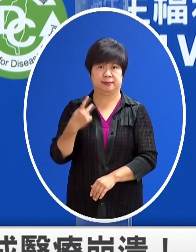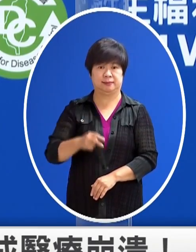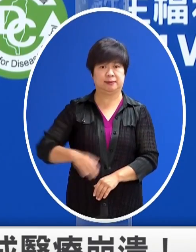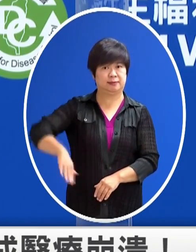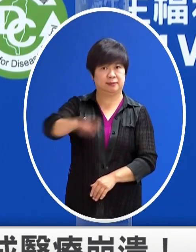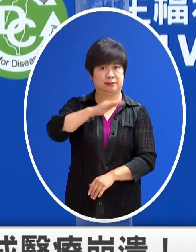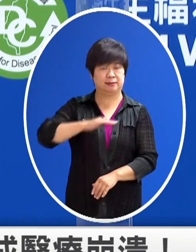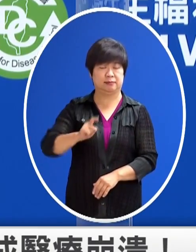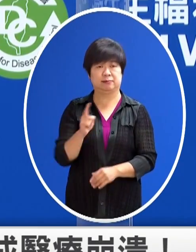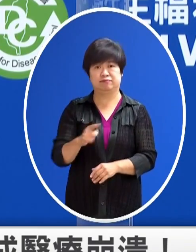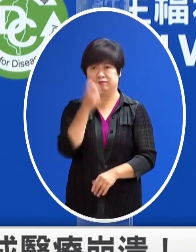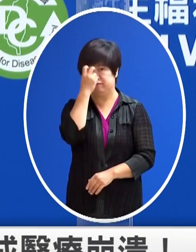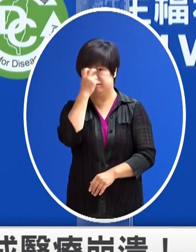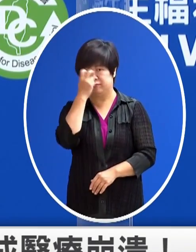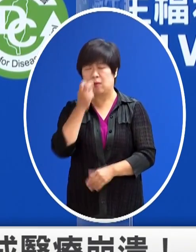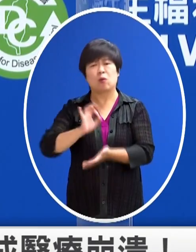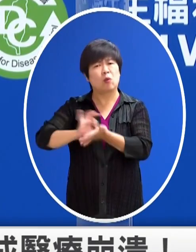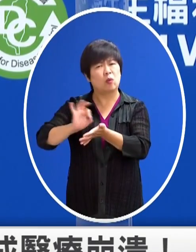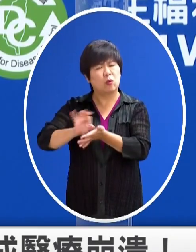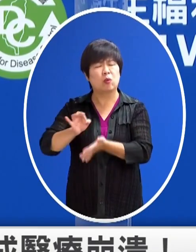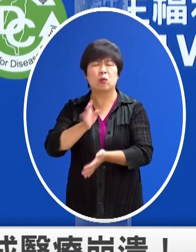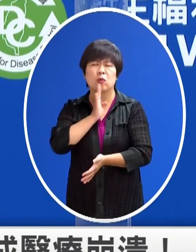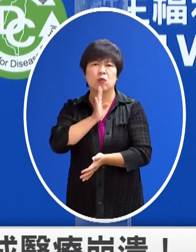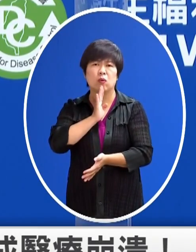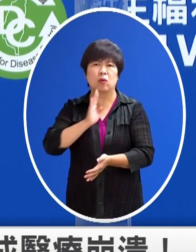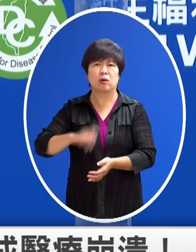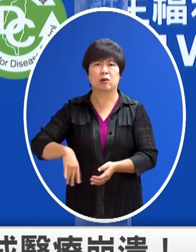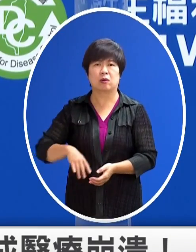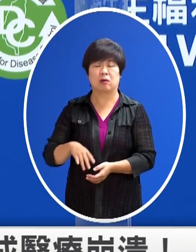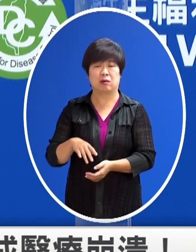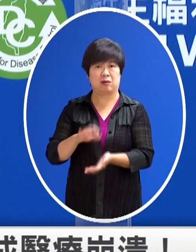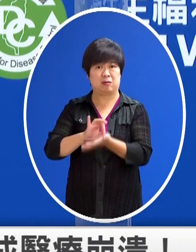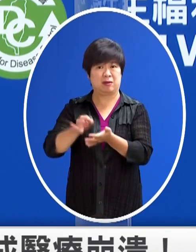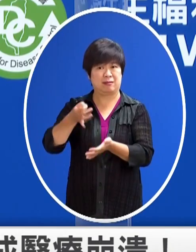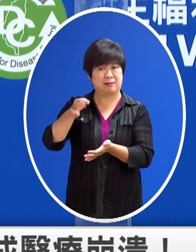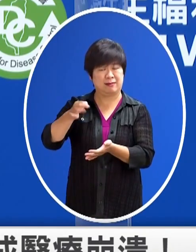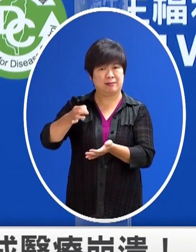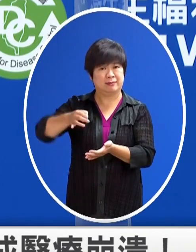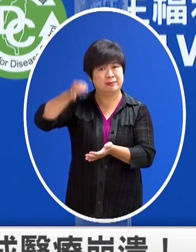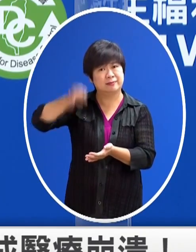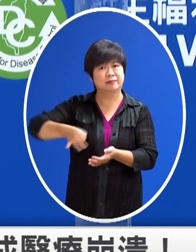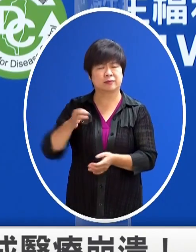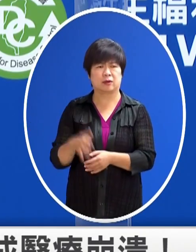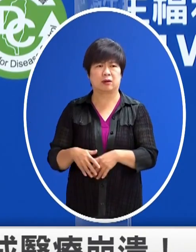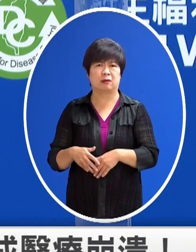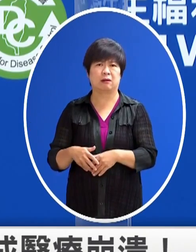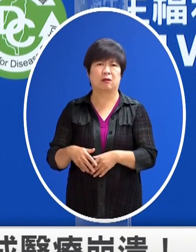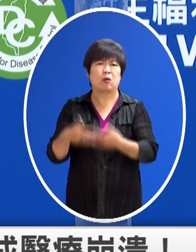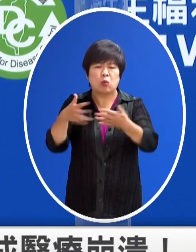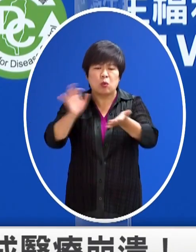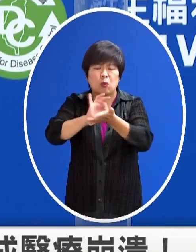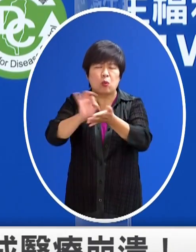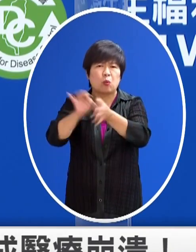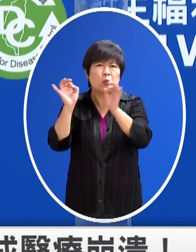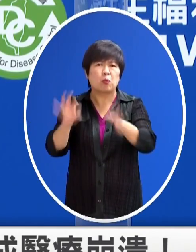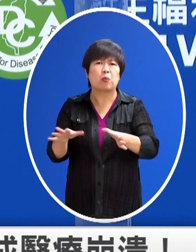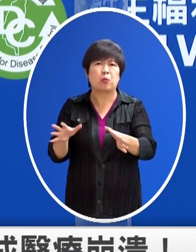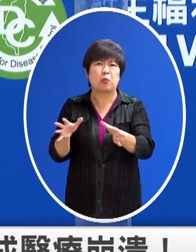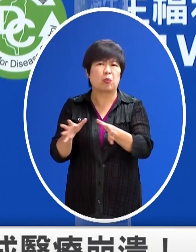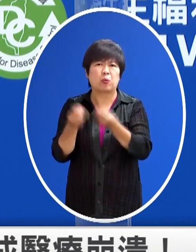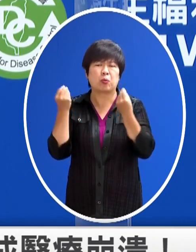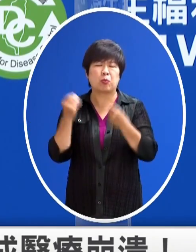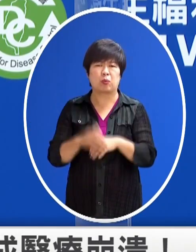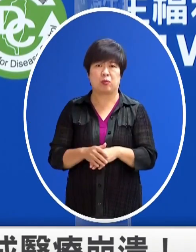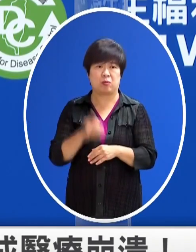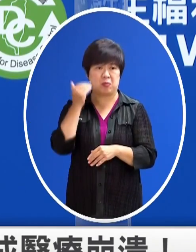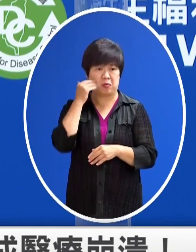除了花一点钱，我再三讲，当然多花钱不必要的花钱是不好的，但如果有必要的花钱，